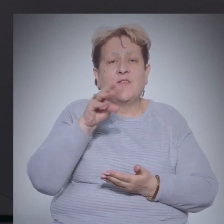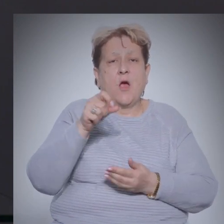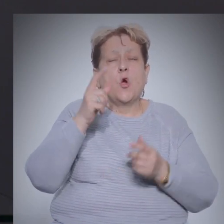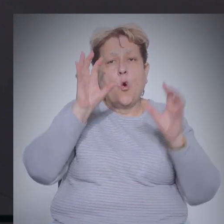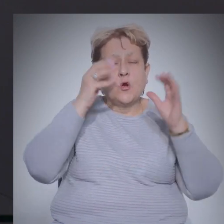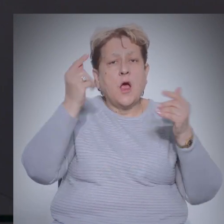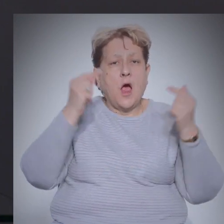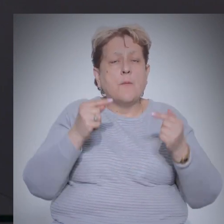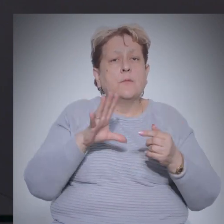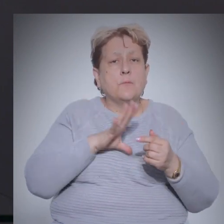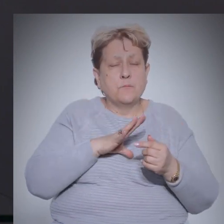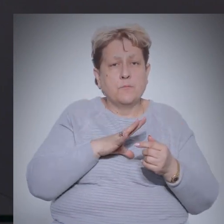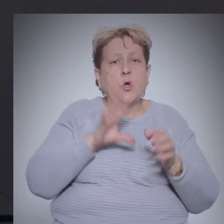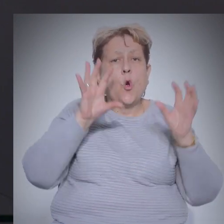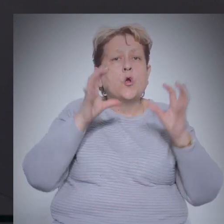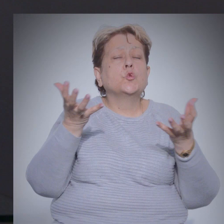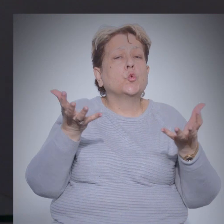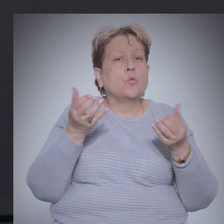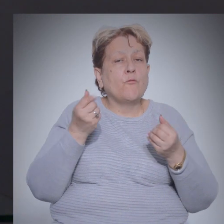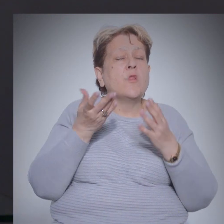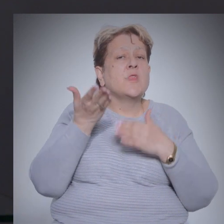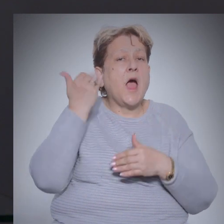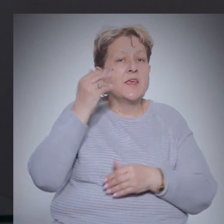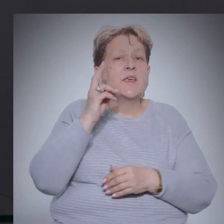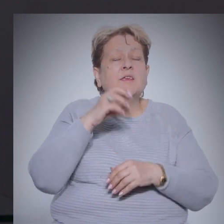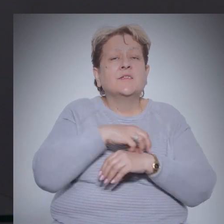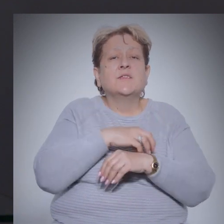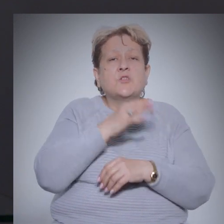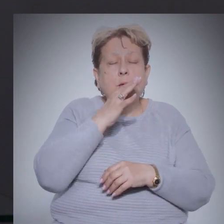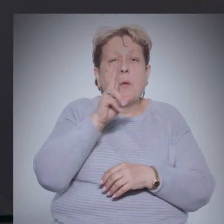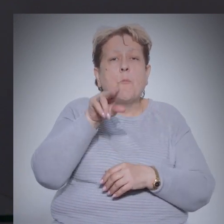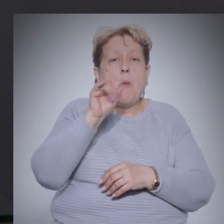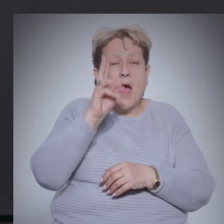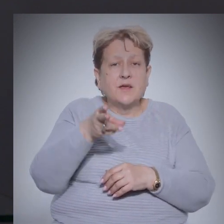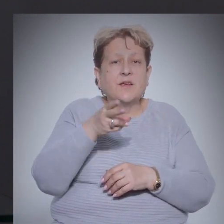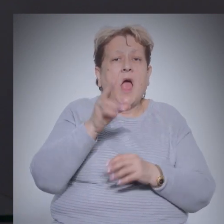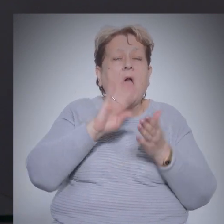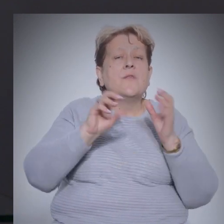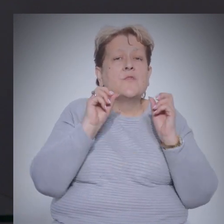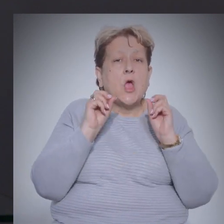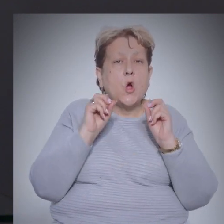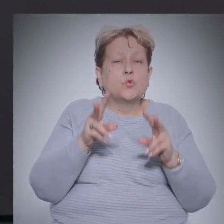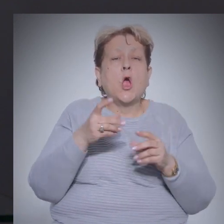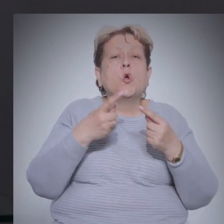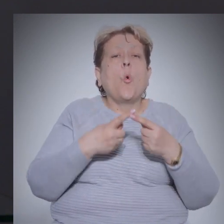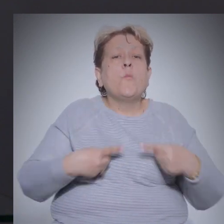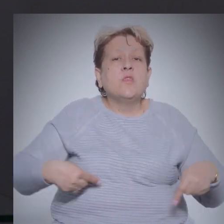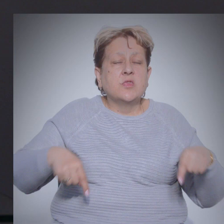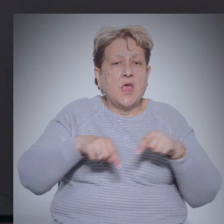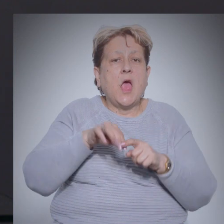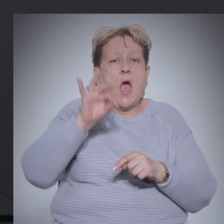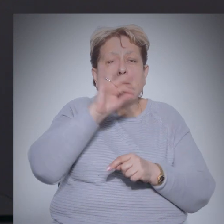օրեզդրության համաձայն, ընդումվեց որեզդրություն, որով նախկին խսըհմ պակի պետական ավոտանգության